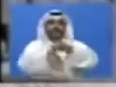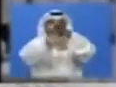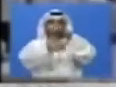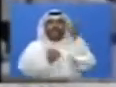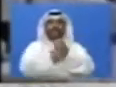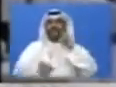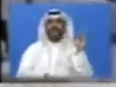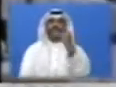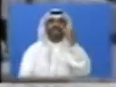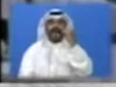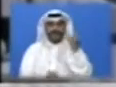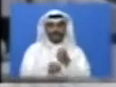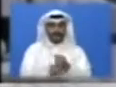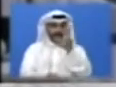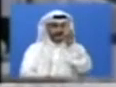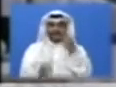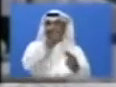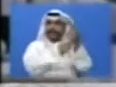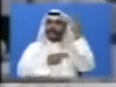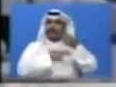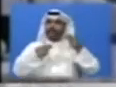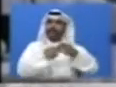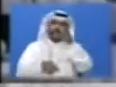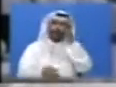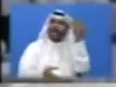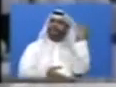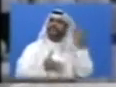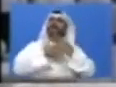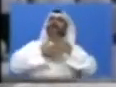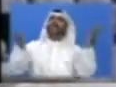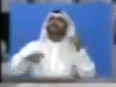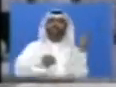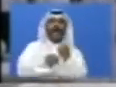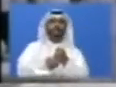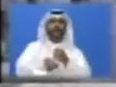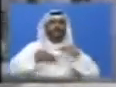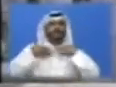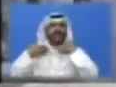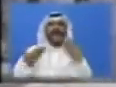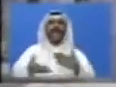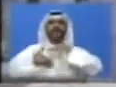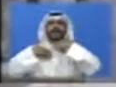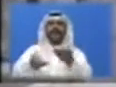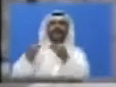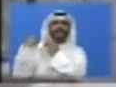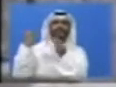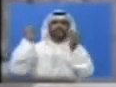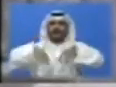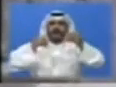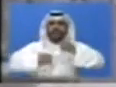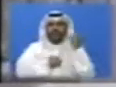الإنساني. فتاريخ الكويت حافل بالعمل الإنساني والمجهود